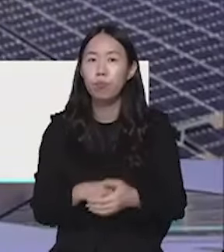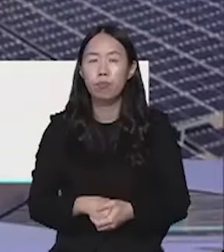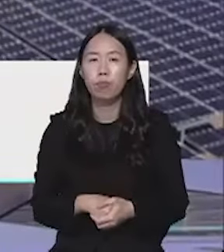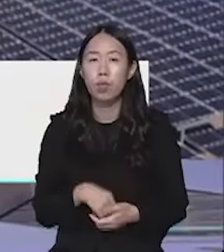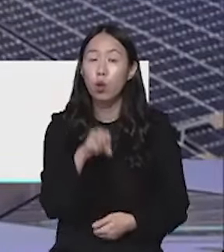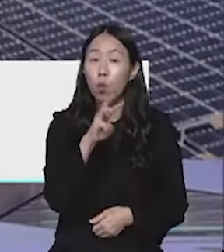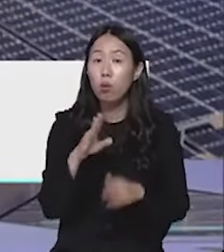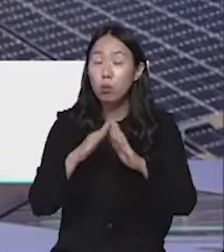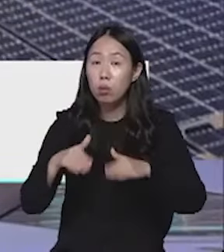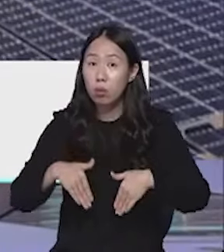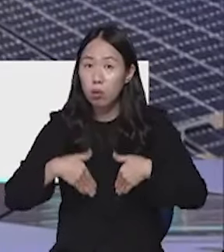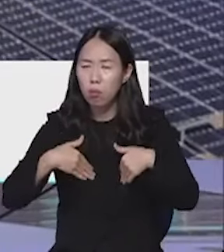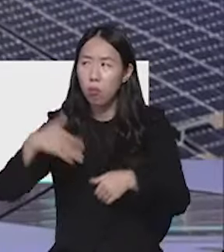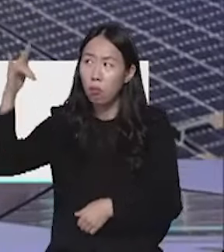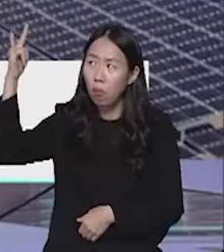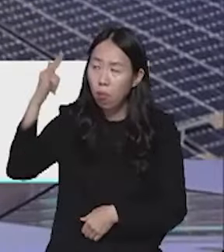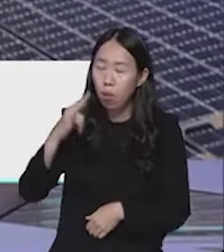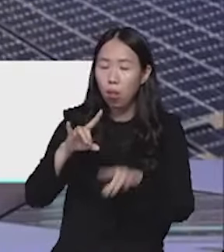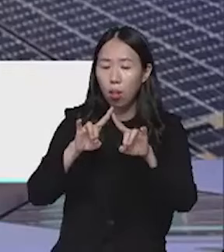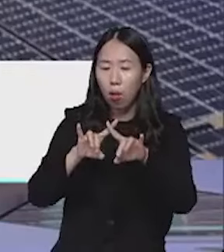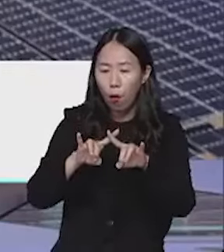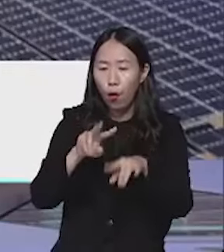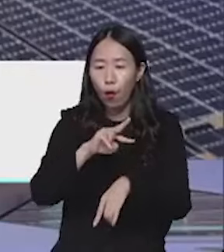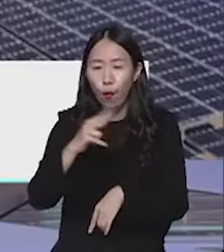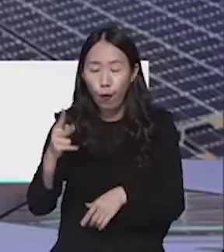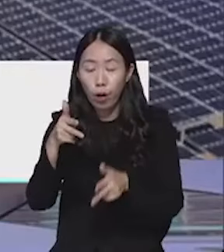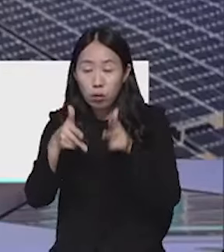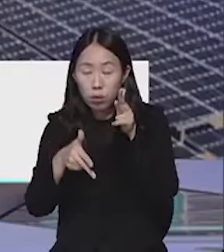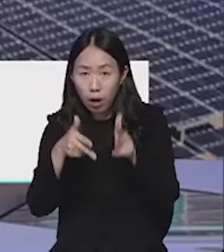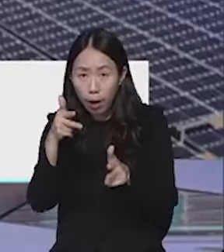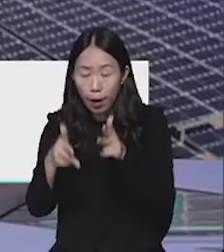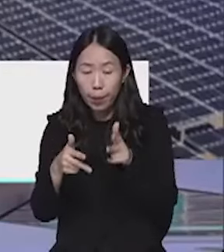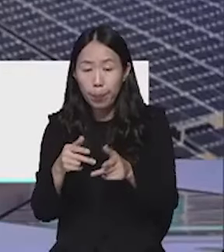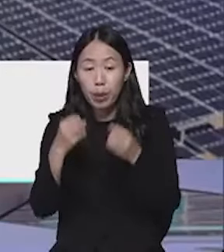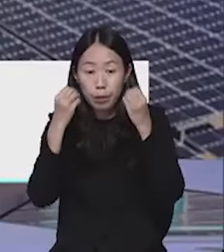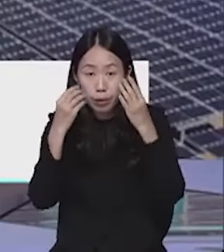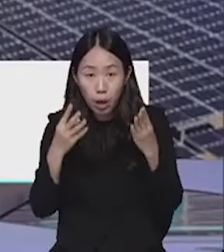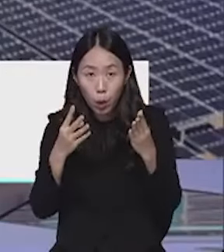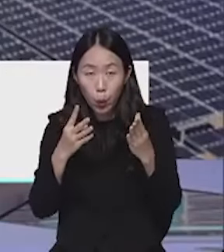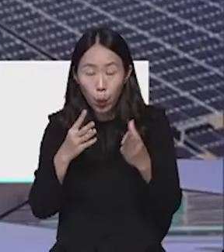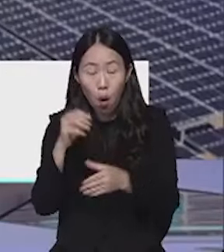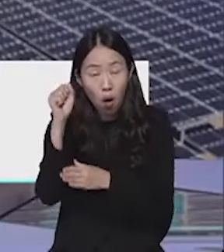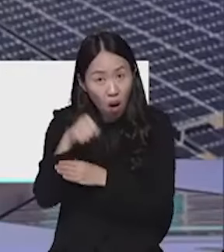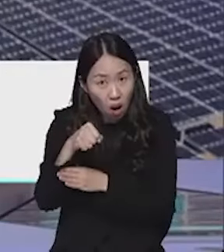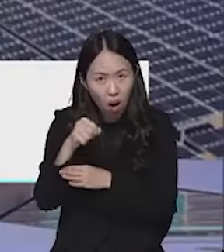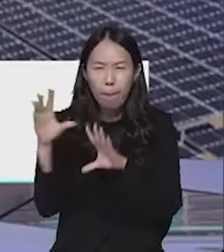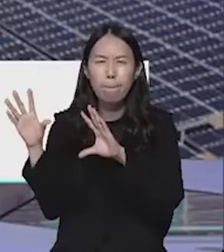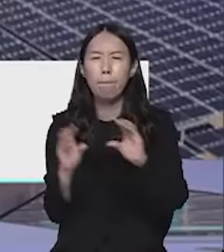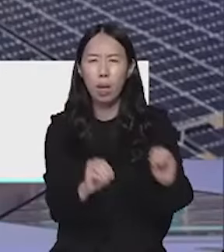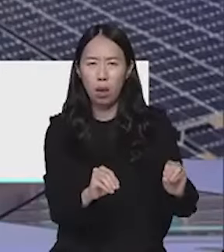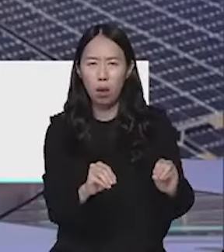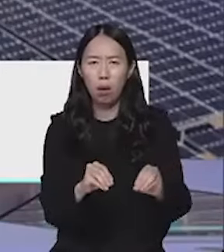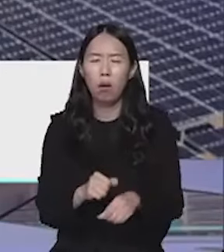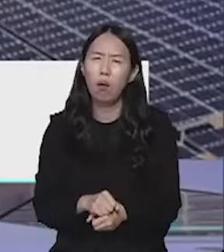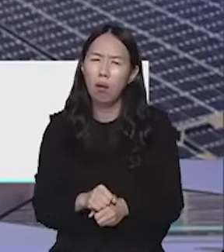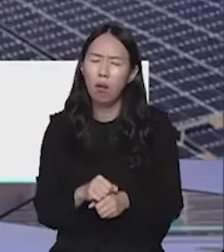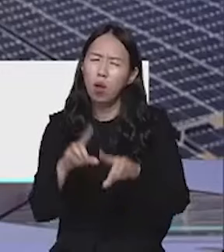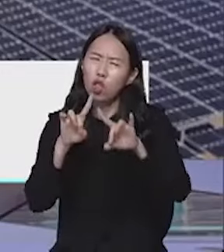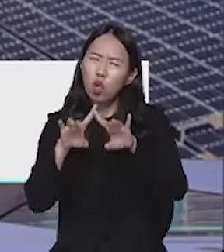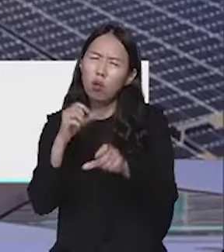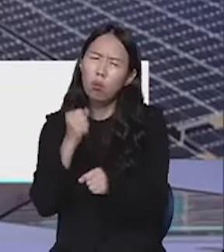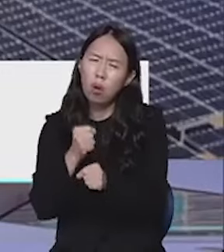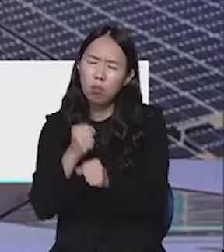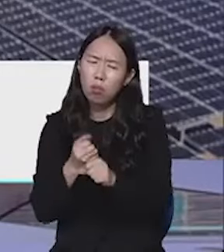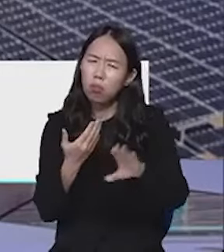광주 전남의 태양광 발전시설 신규 허가가 이번 달부터 전면 중단됐습니다. 생산된 전기를 다른 지역으로